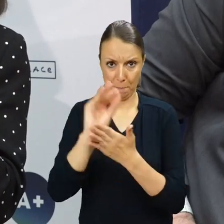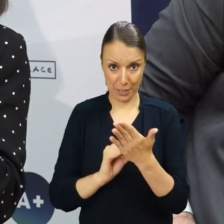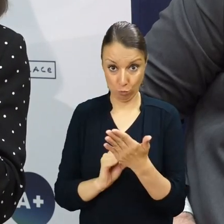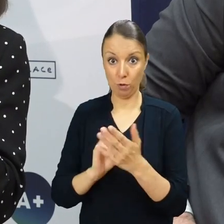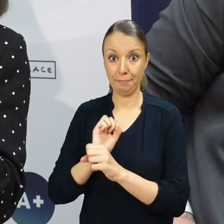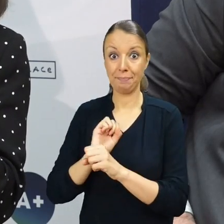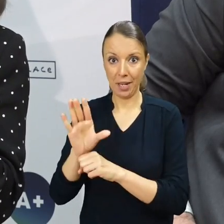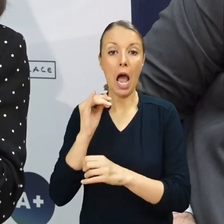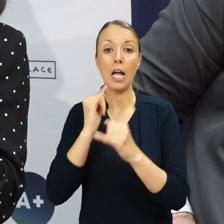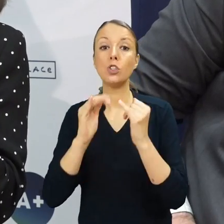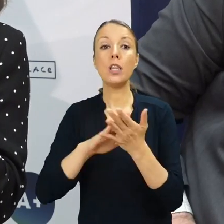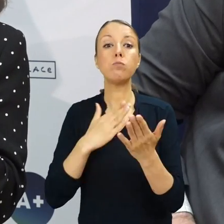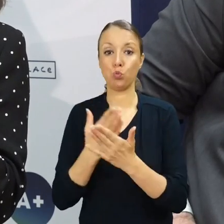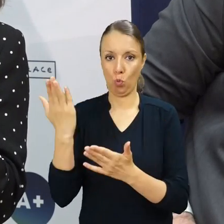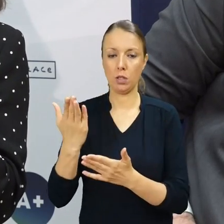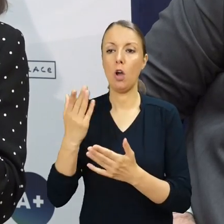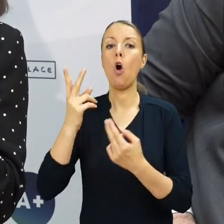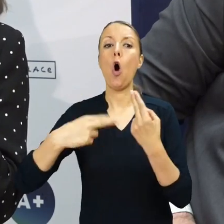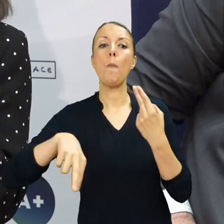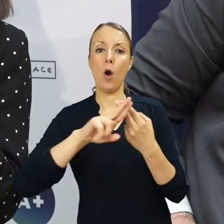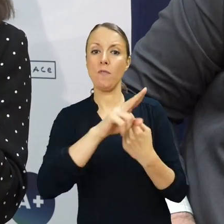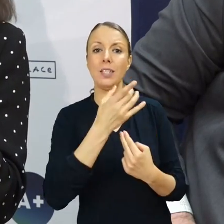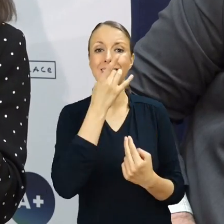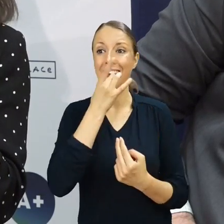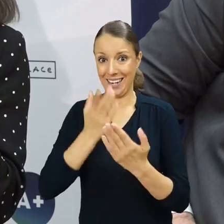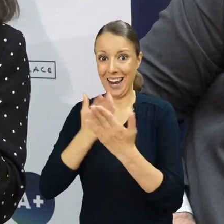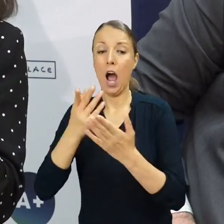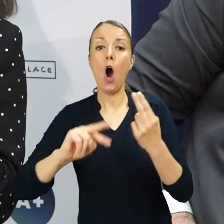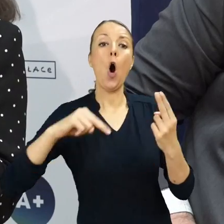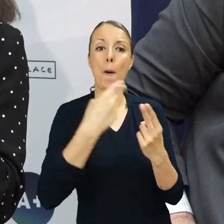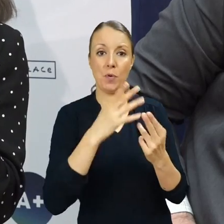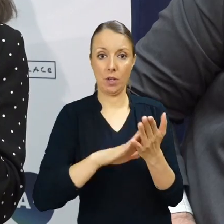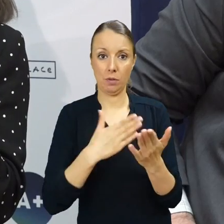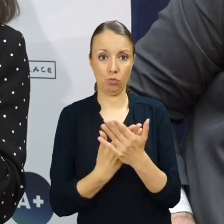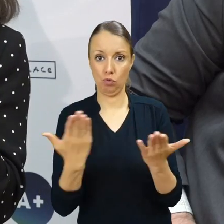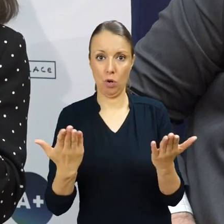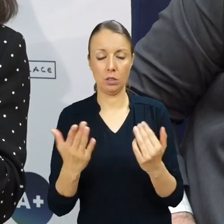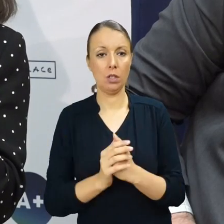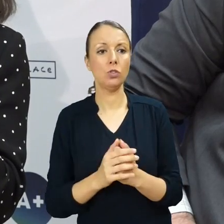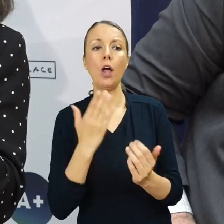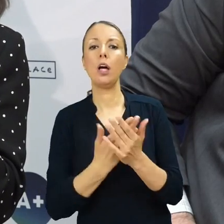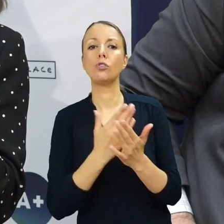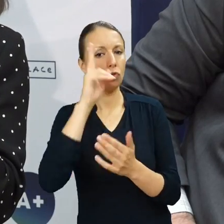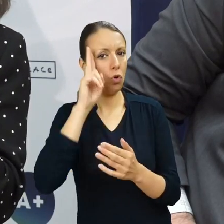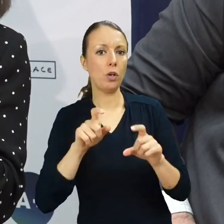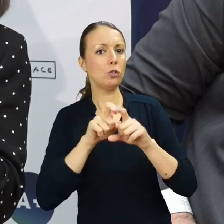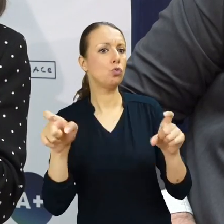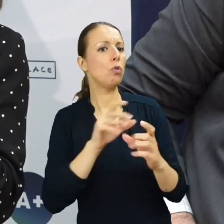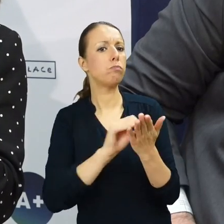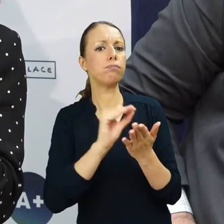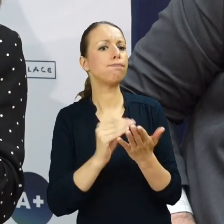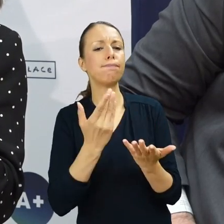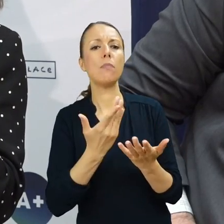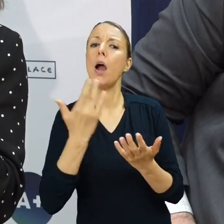się kontrargumenty, czyli czemu instytucja nie napisze, ile takich wniosków